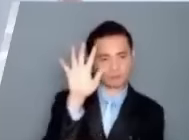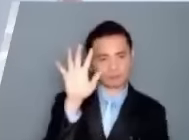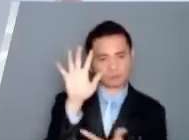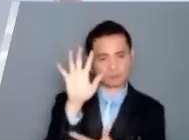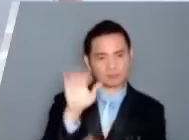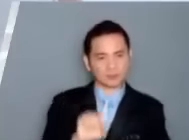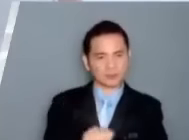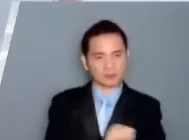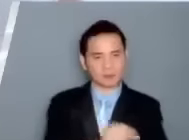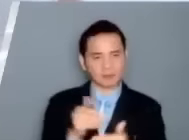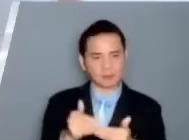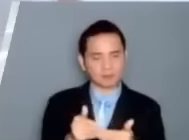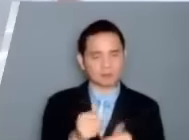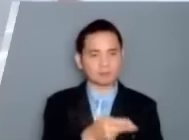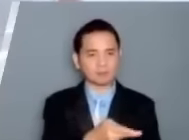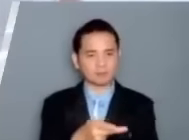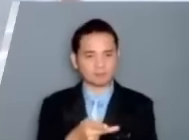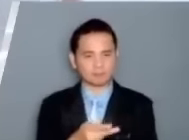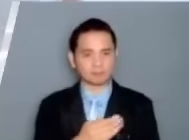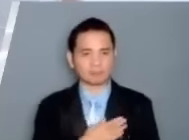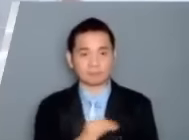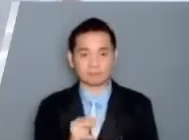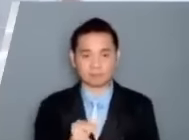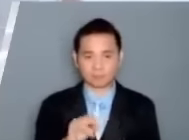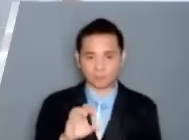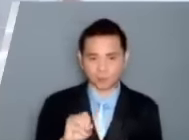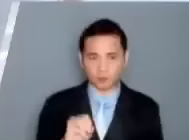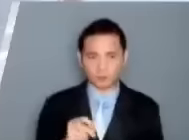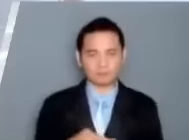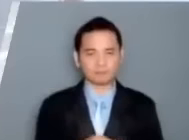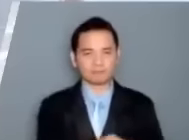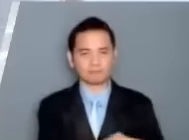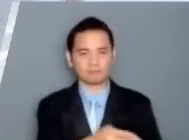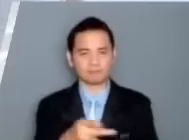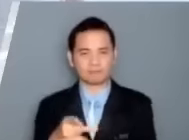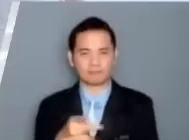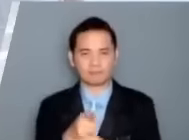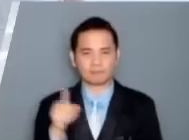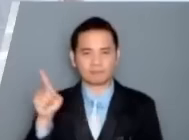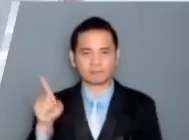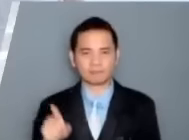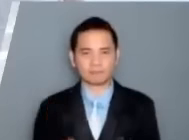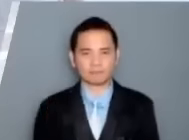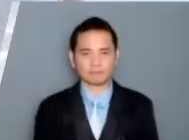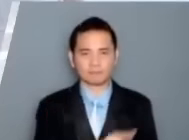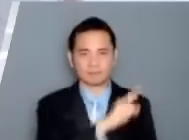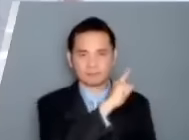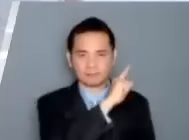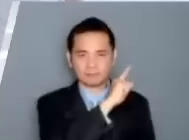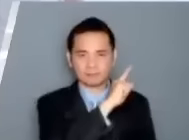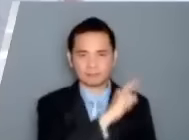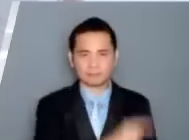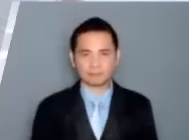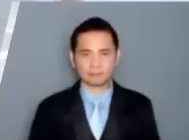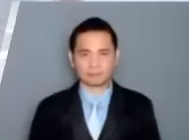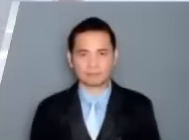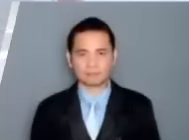kapuso. Ako po si Anjo Pertiera. Know the weather before you go para mag-safe lagi mga